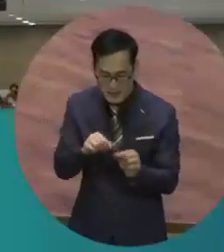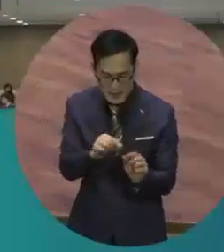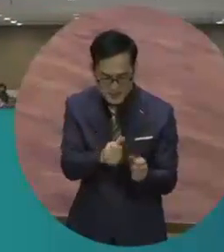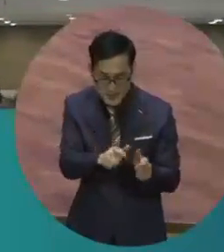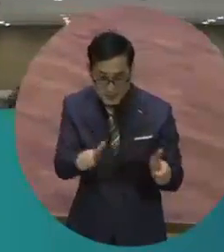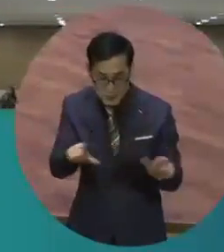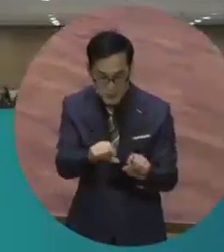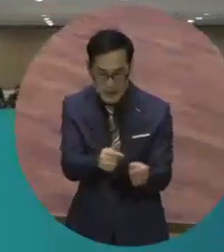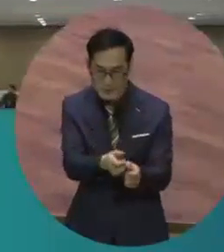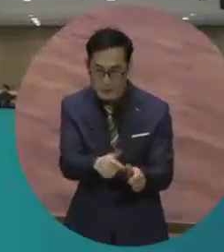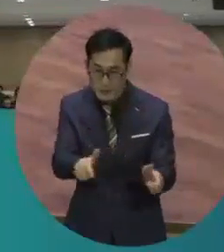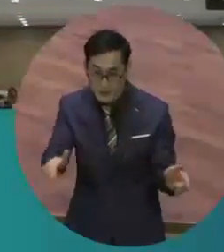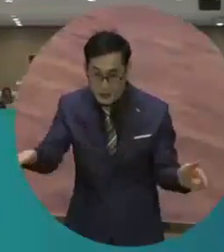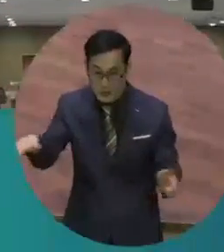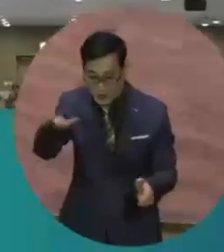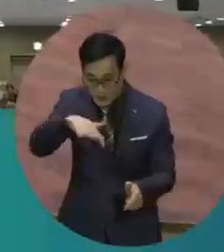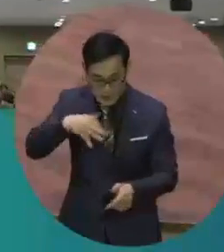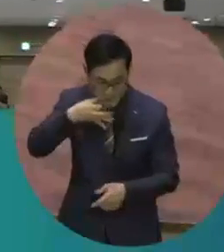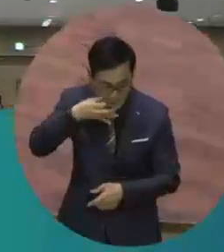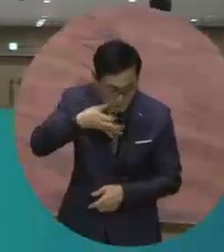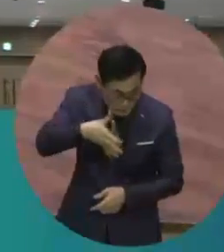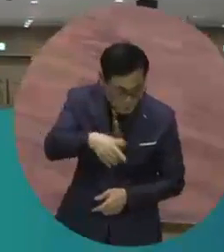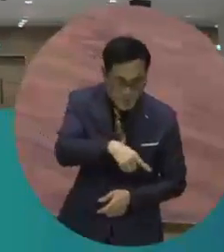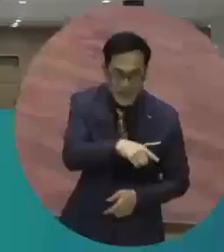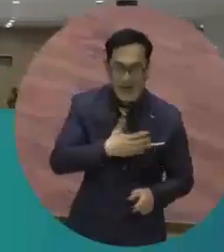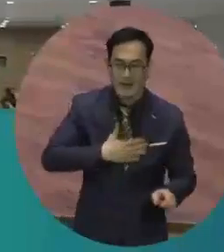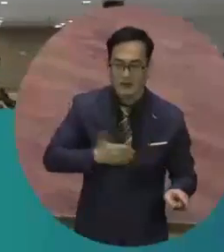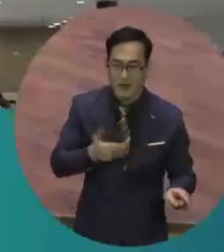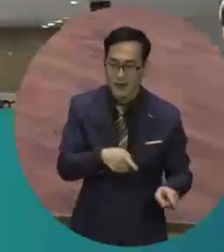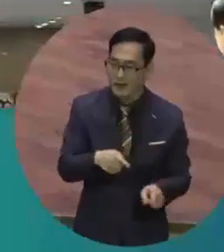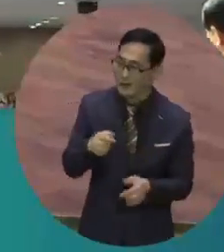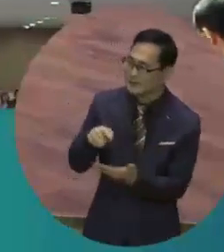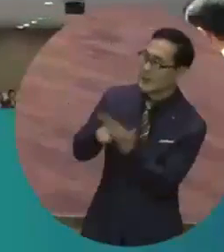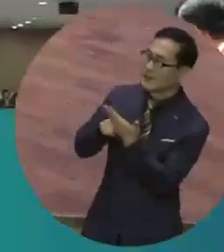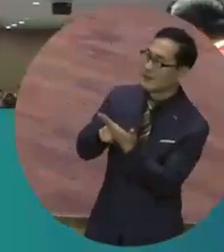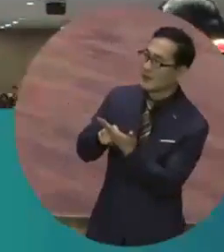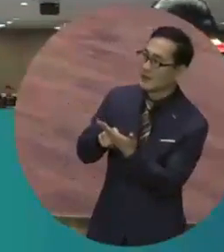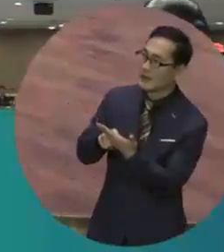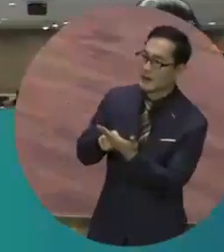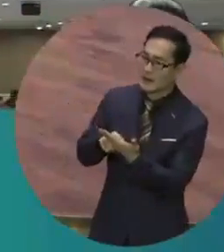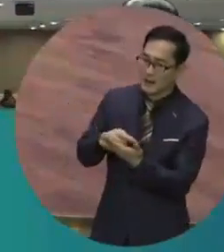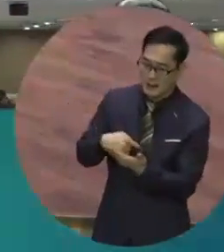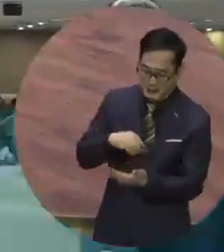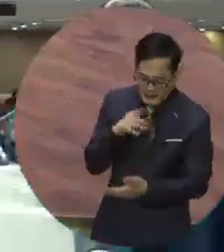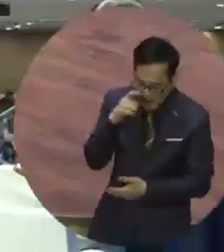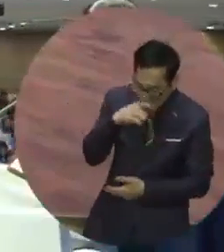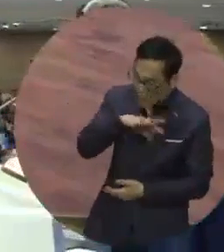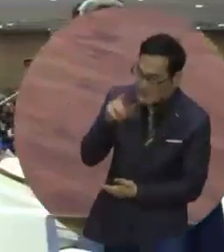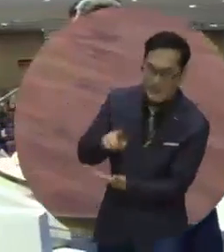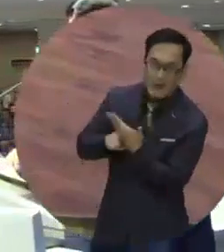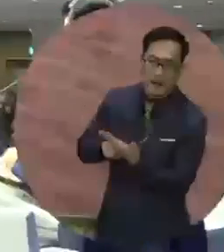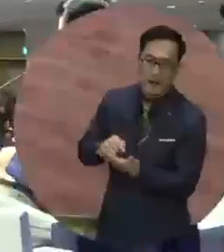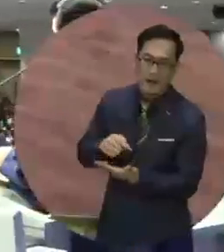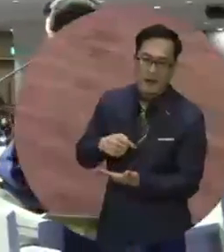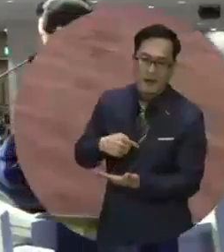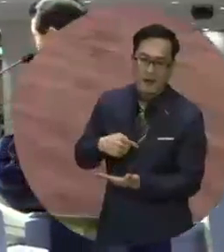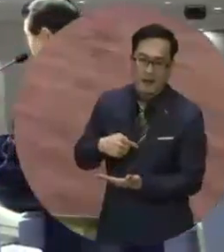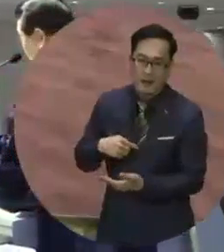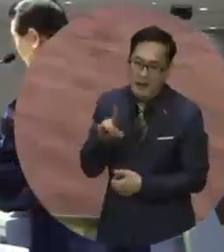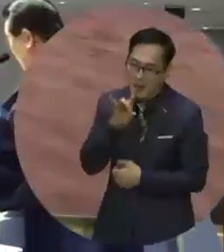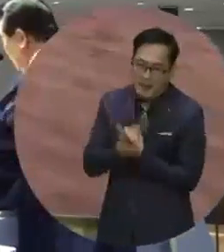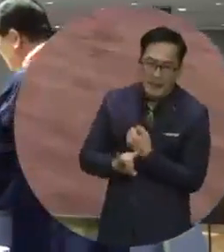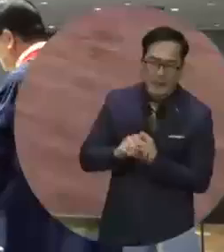보여 알려졌나니 그러므로 그들이 핑계하지 못할지니라. 자, 사도 바울은